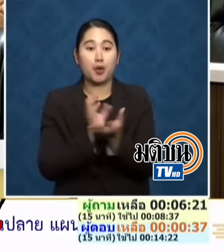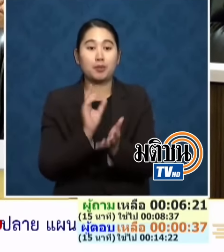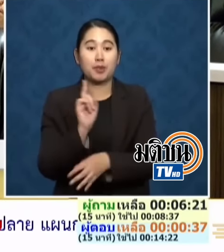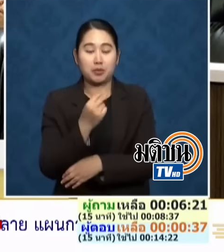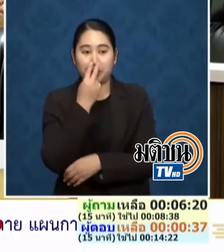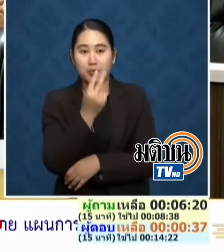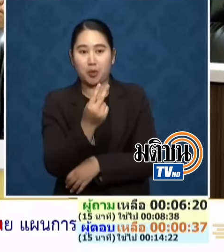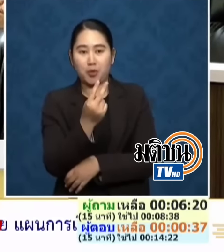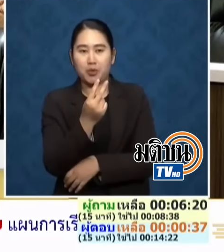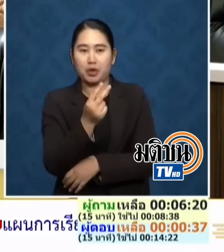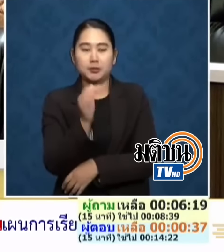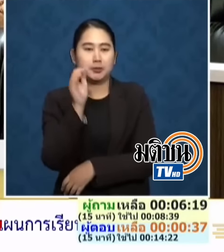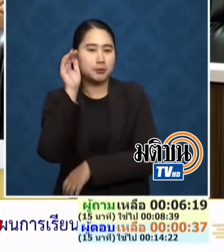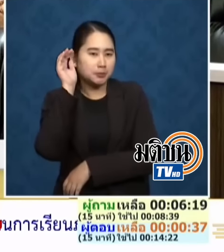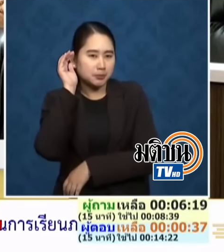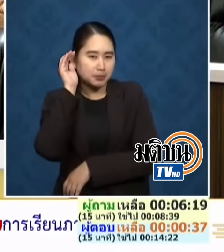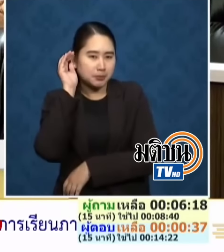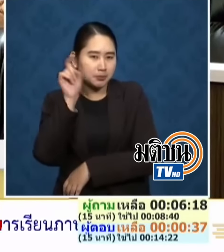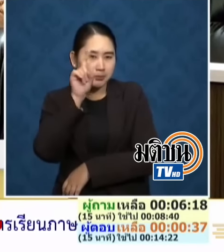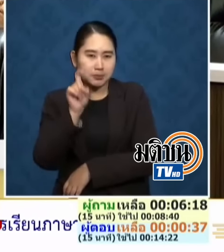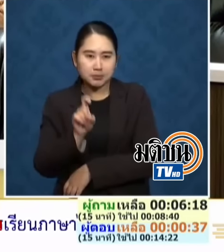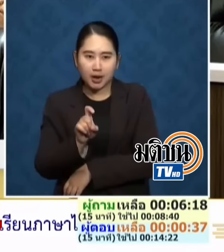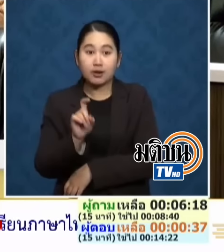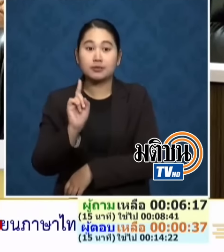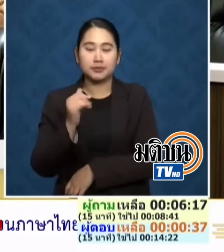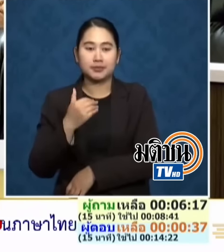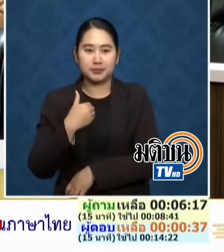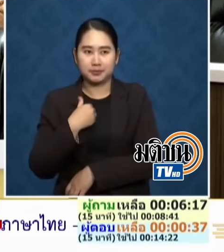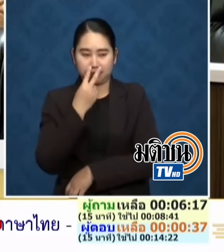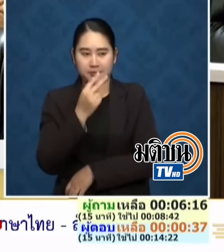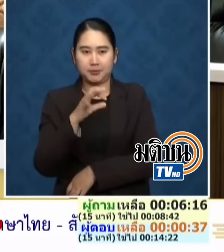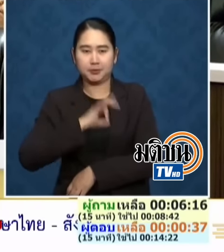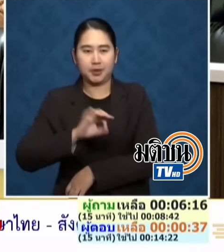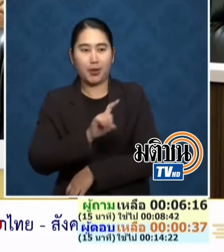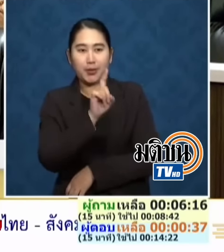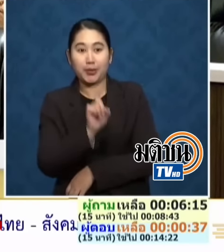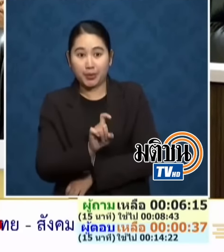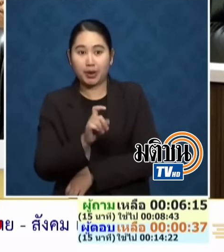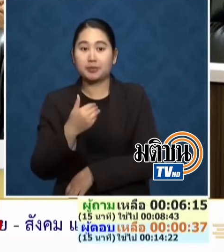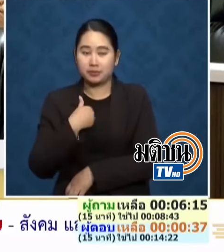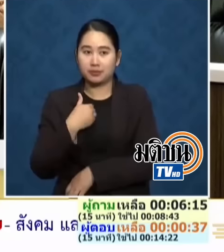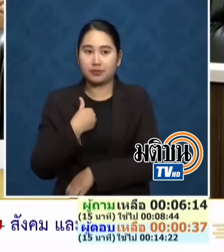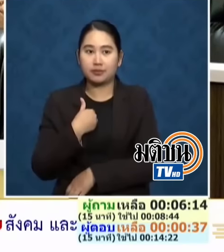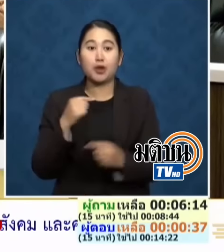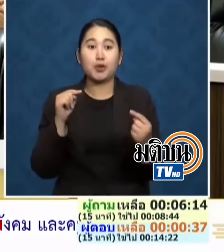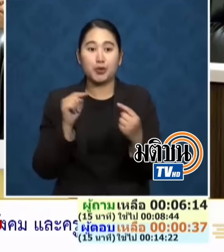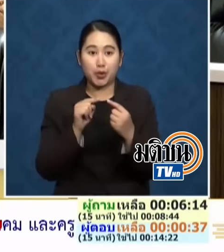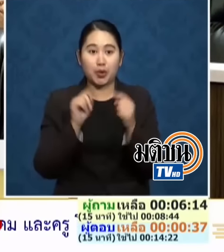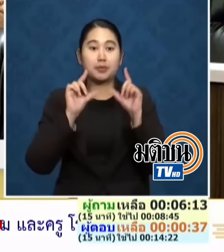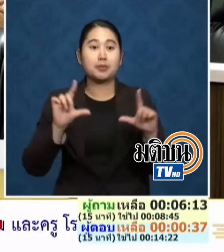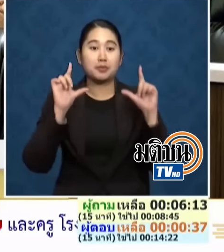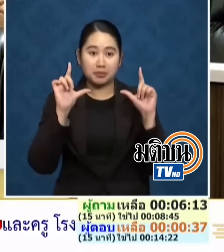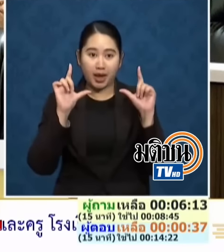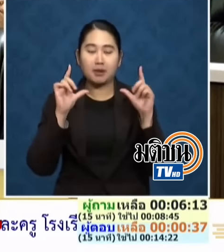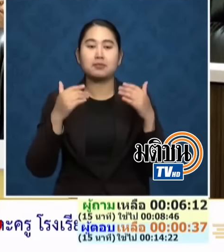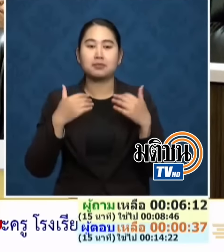ความน่าเชอถือสรางความไม่น่าเชื่อถือต่อพี่น้องป